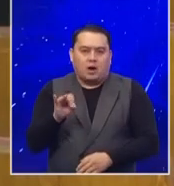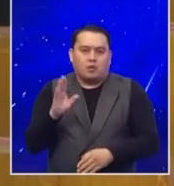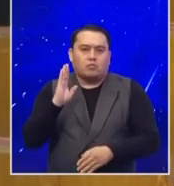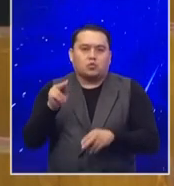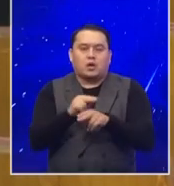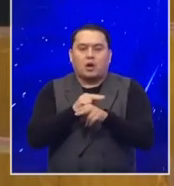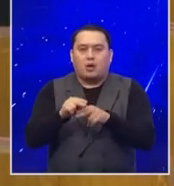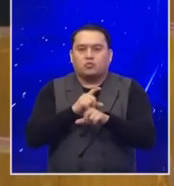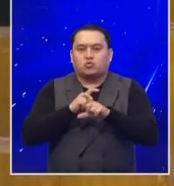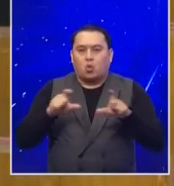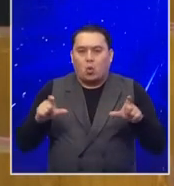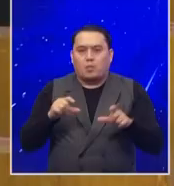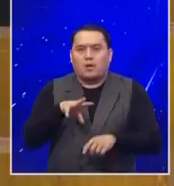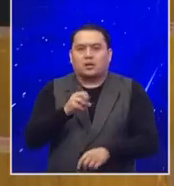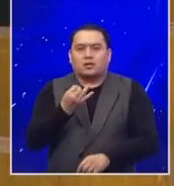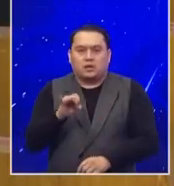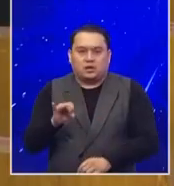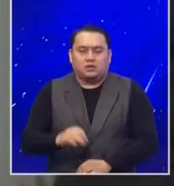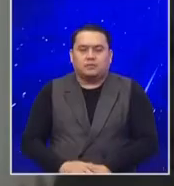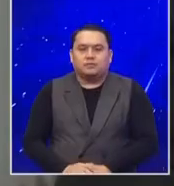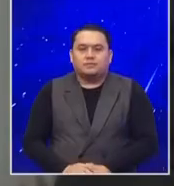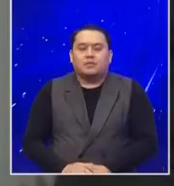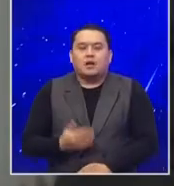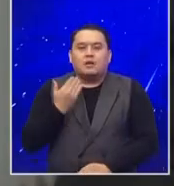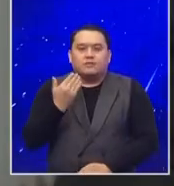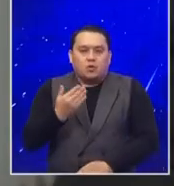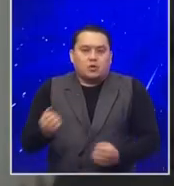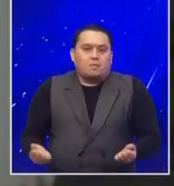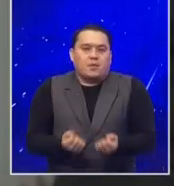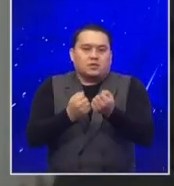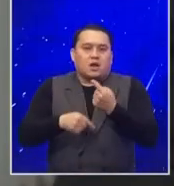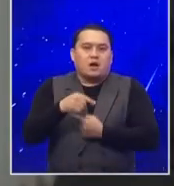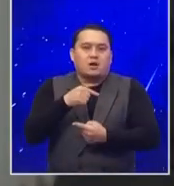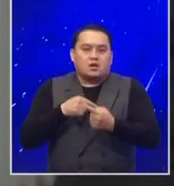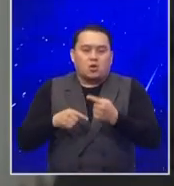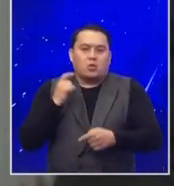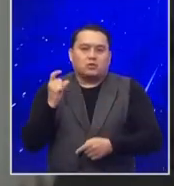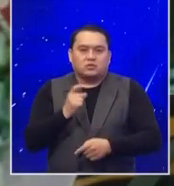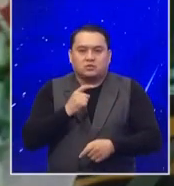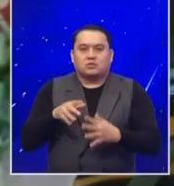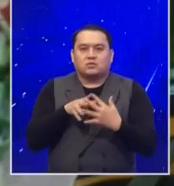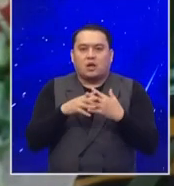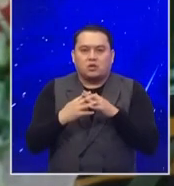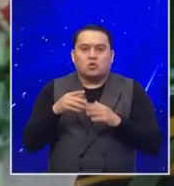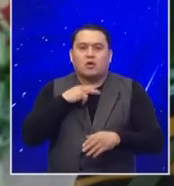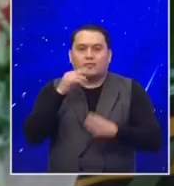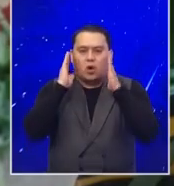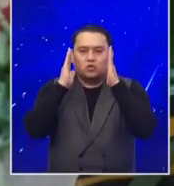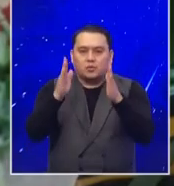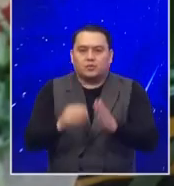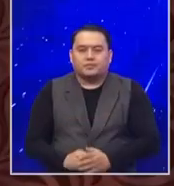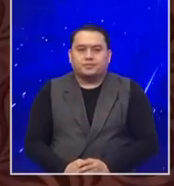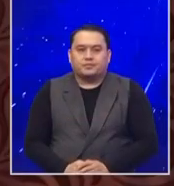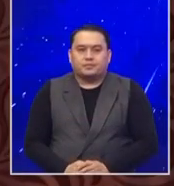капитально отремонтирована школа в селе Матай-Баисова. Основной отрасли, поддерживающей экономику округа, сельскому хозяйству уделено особое